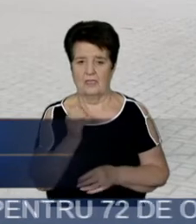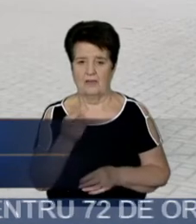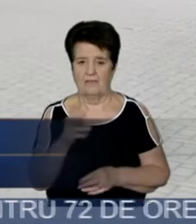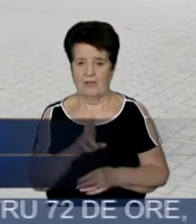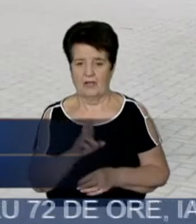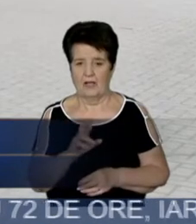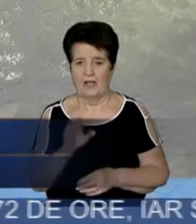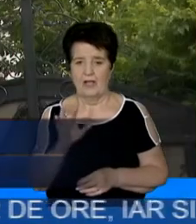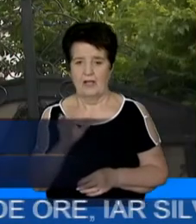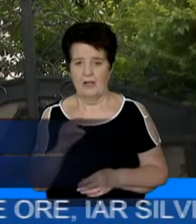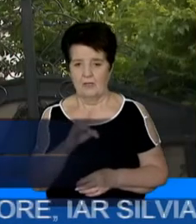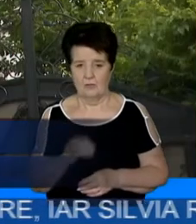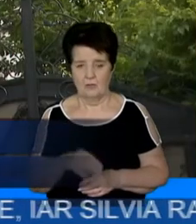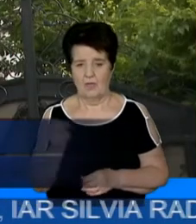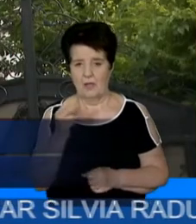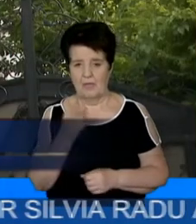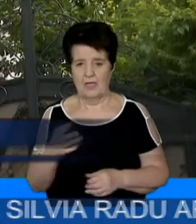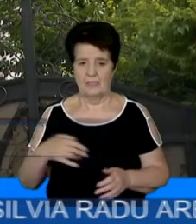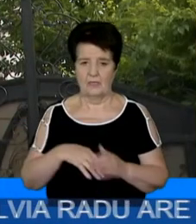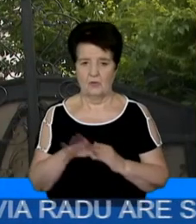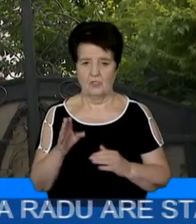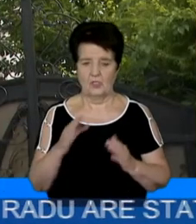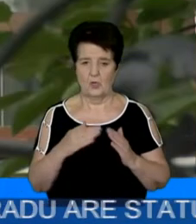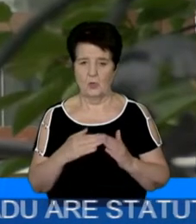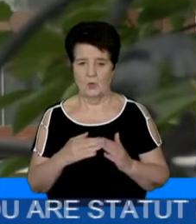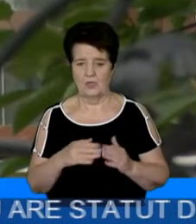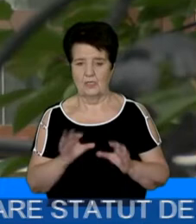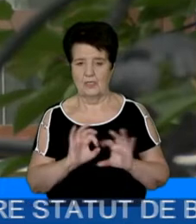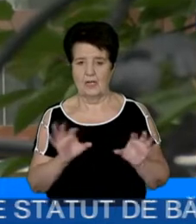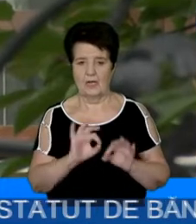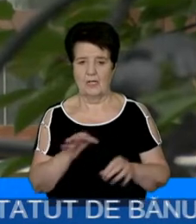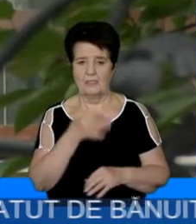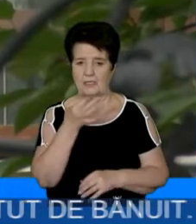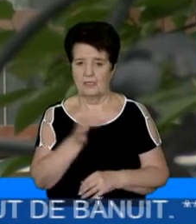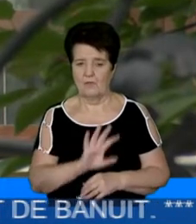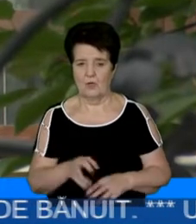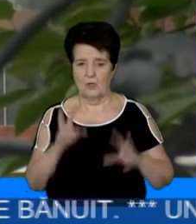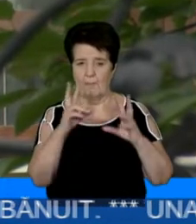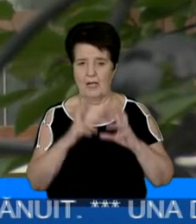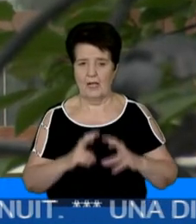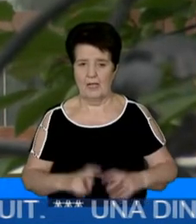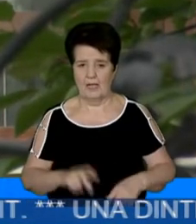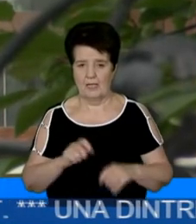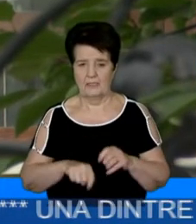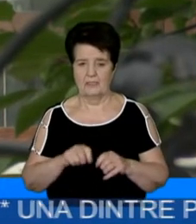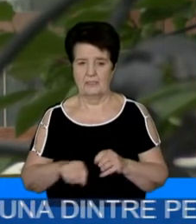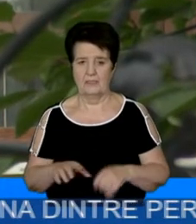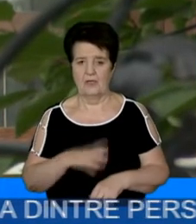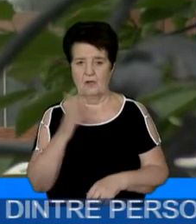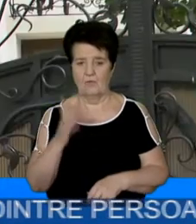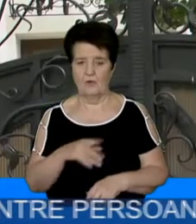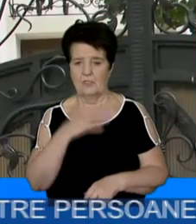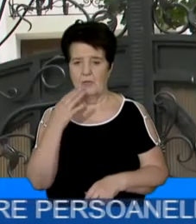După orele amezei, au ieșit din curtea ei, însă nu a făcut vreo declarație. Percheziții au fost efectuate în mai